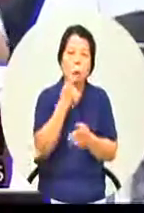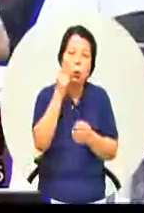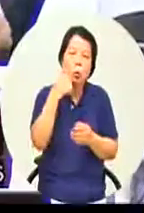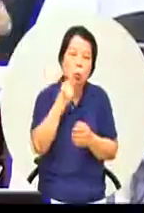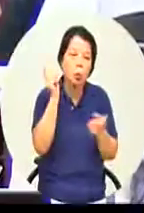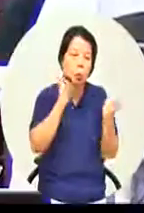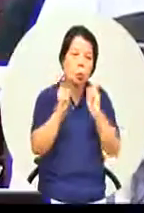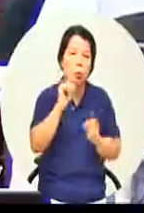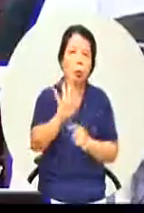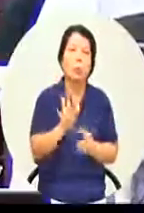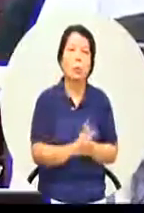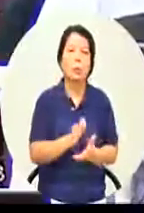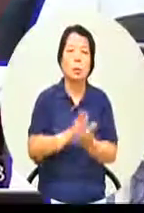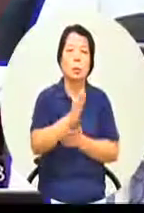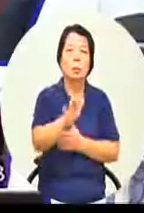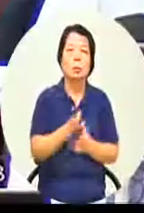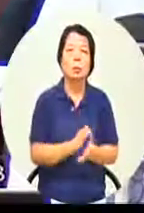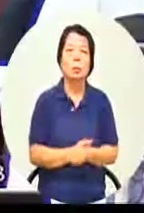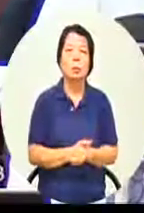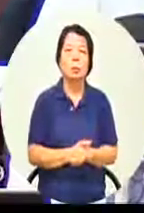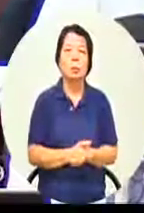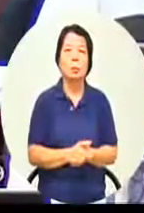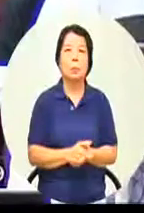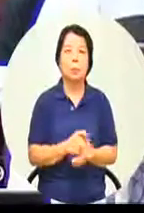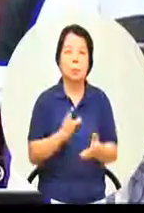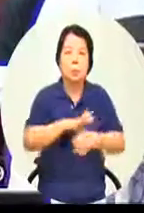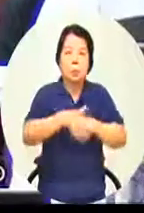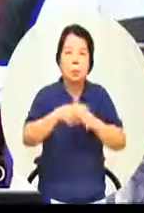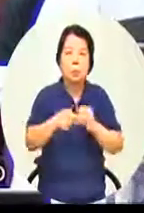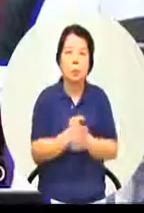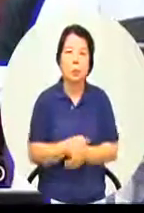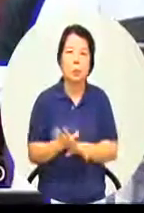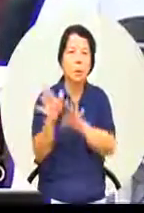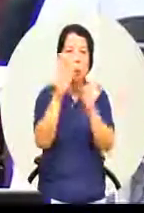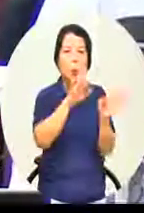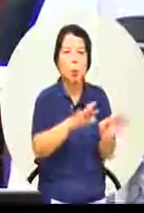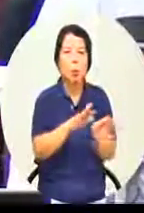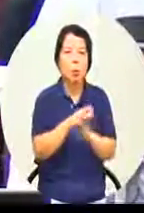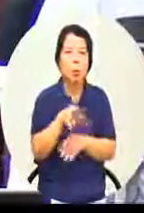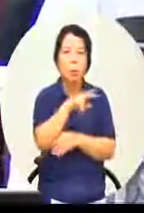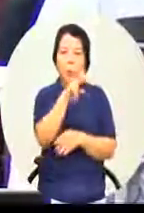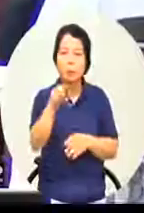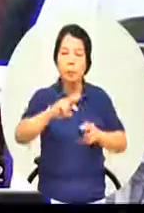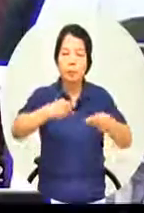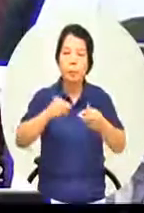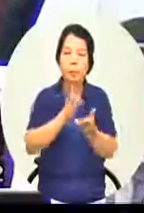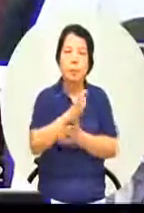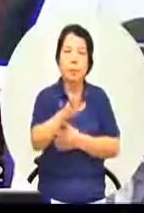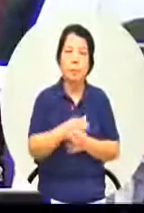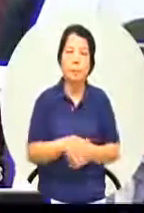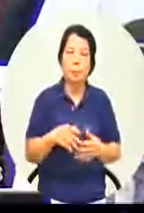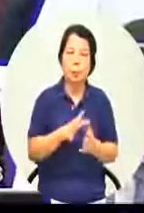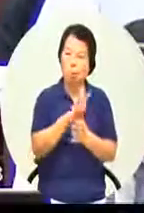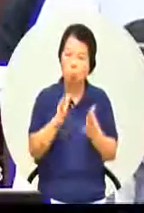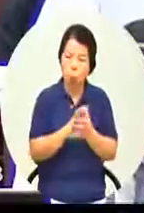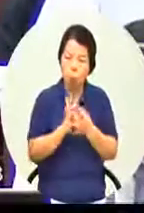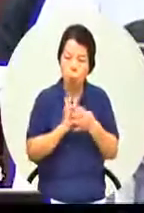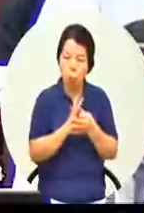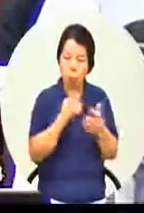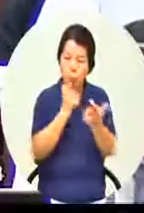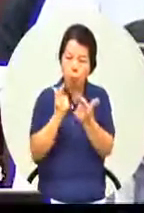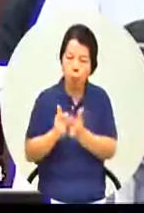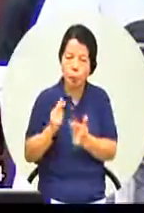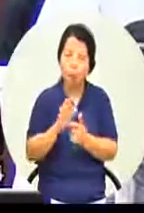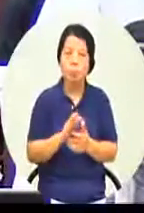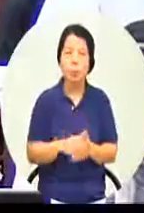以我想这个未来呢，我们等整个包括它的景观改善之后呢，我们会相关的配套。不过刚议员在